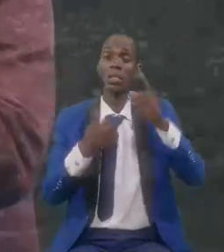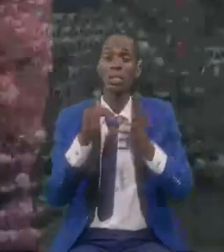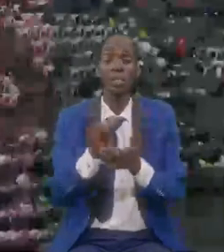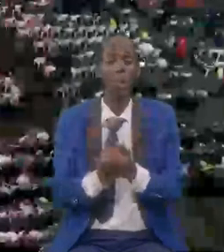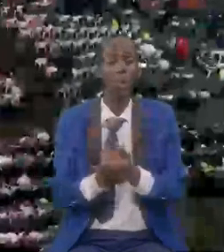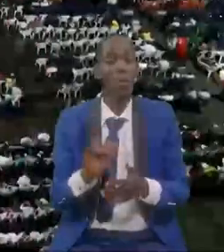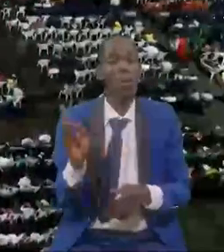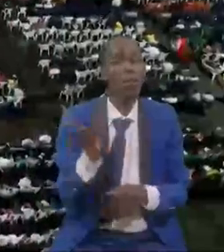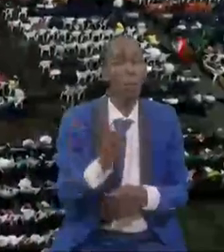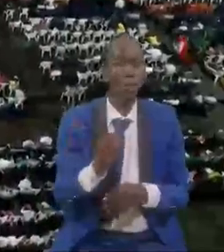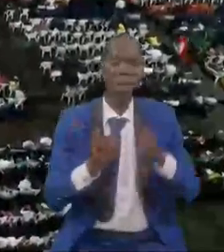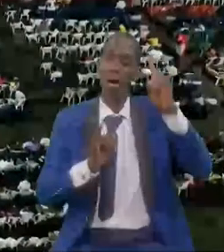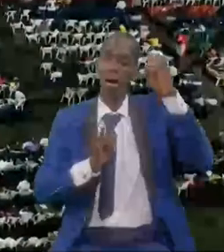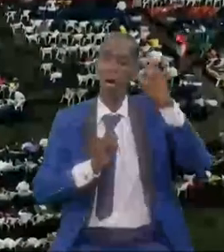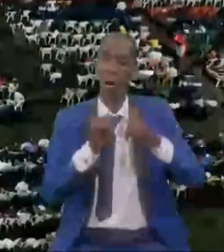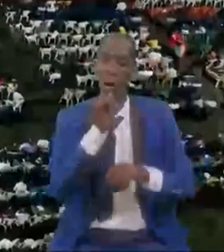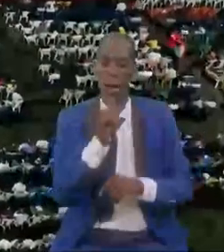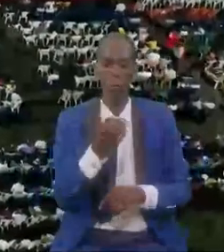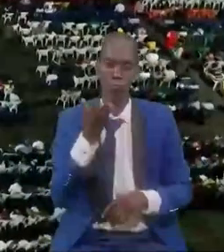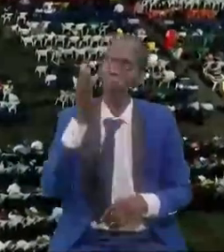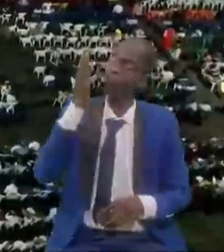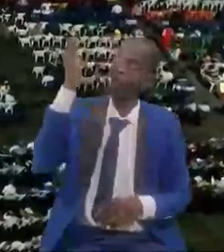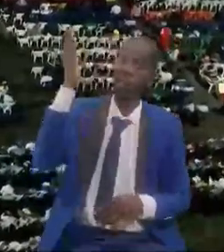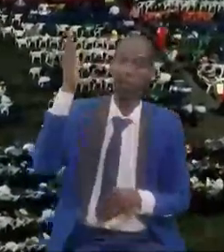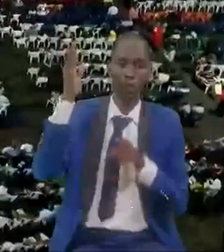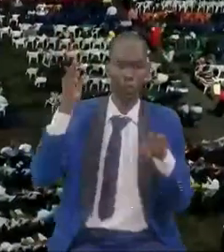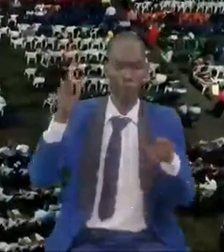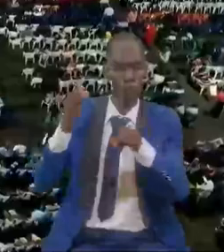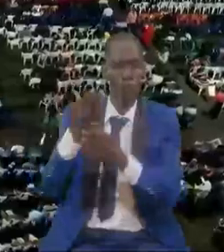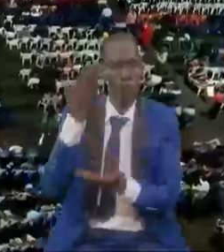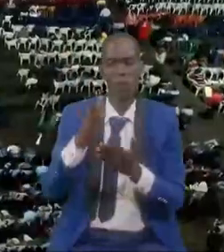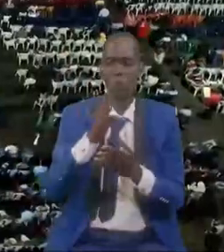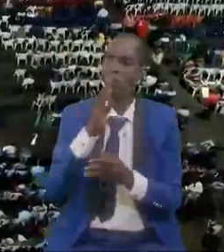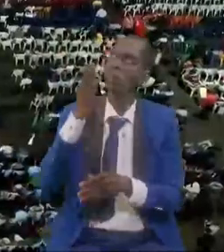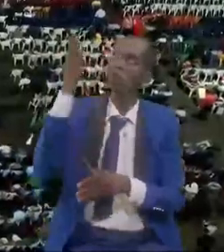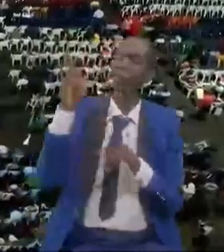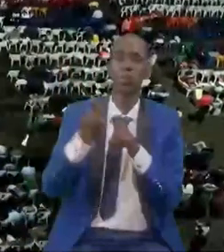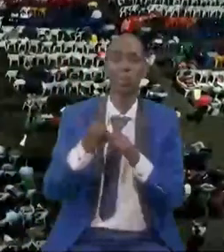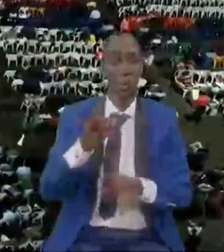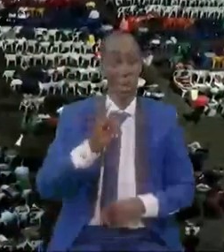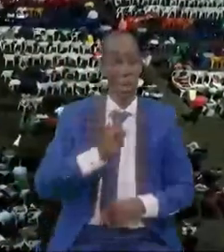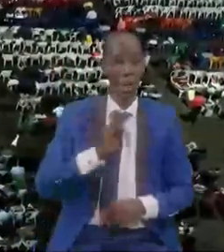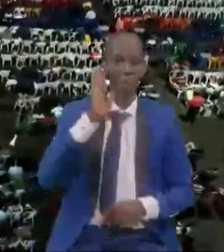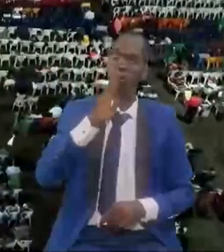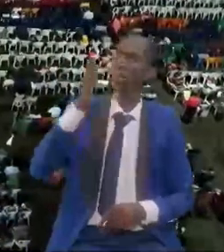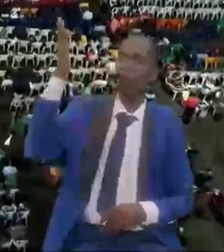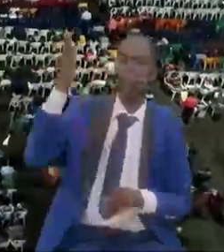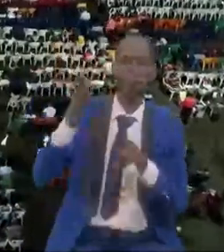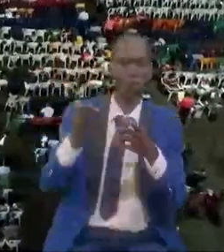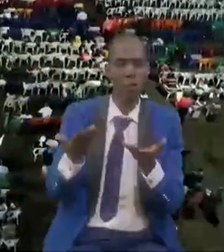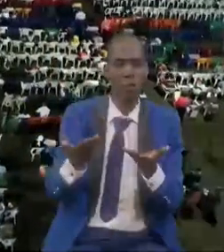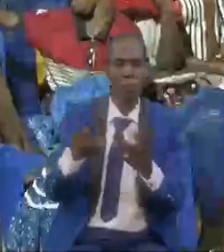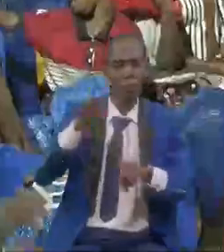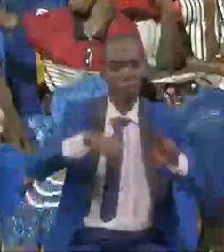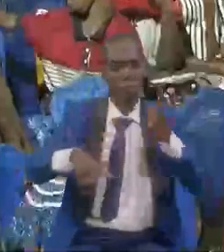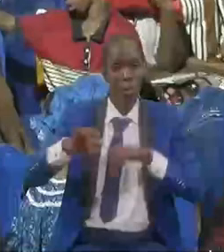suis, vous y soyez aussi. J'y serai.